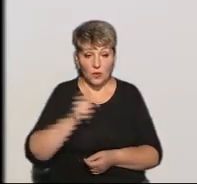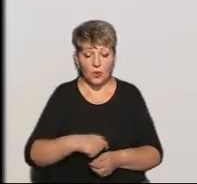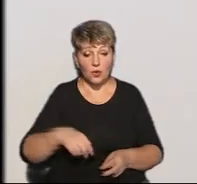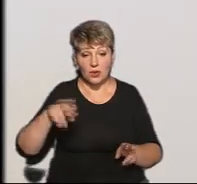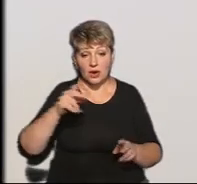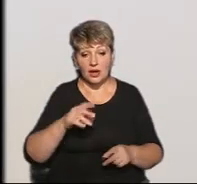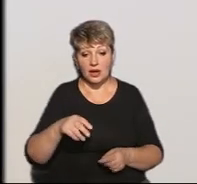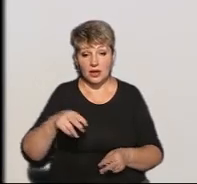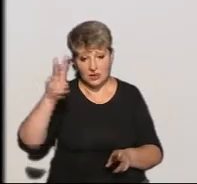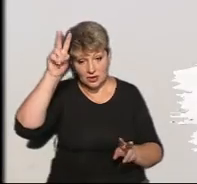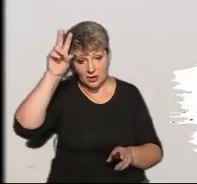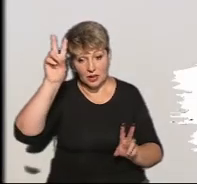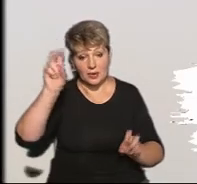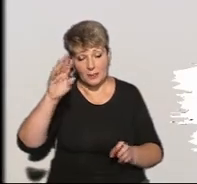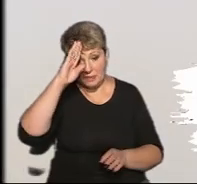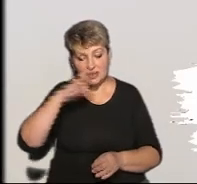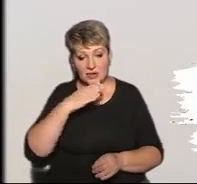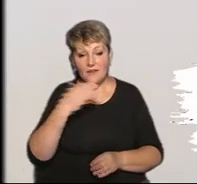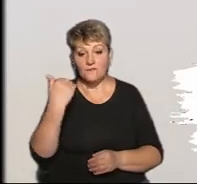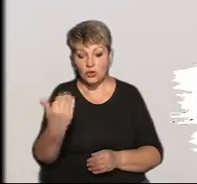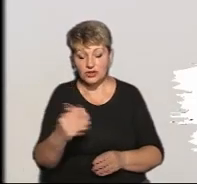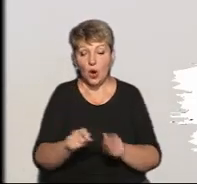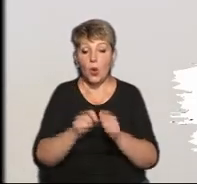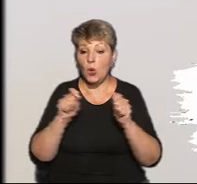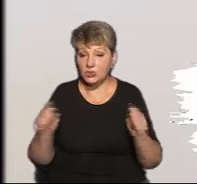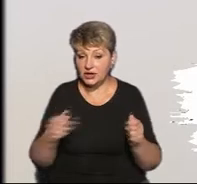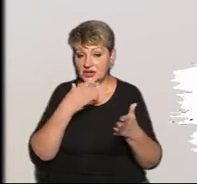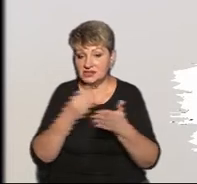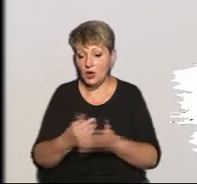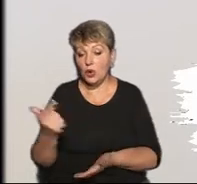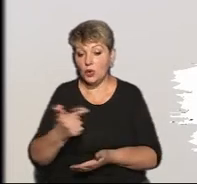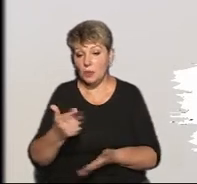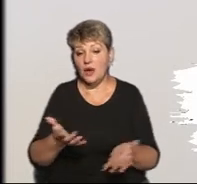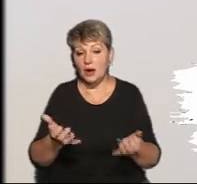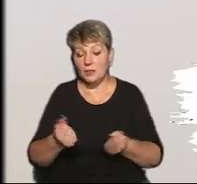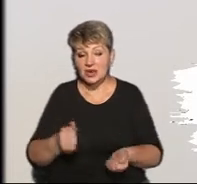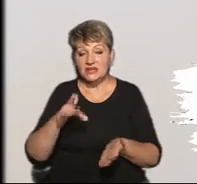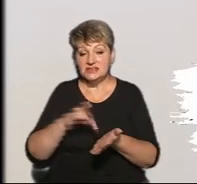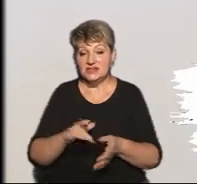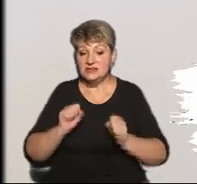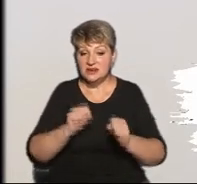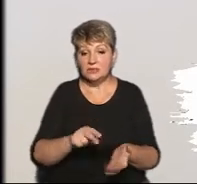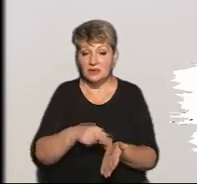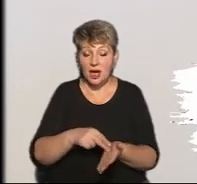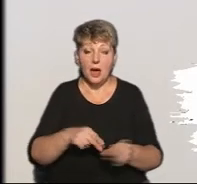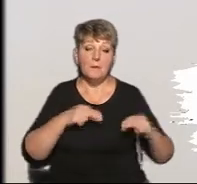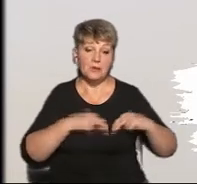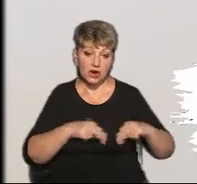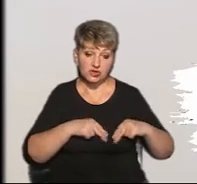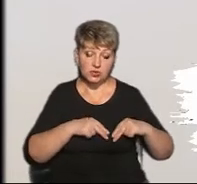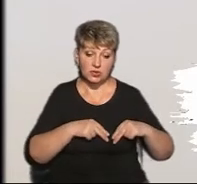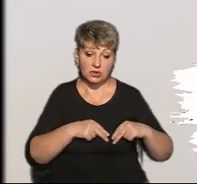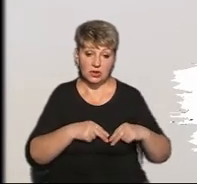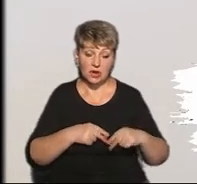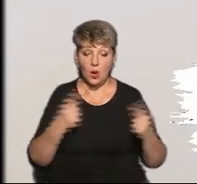Юлія Володимирівна Тимошенко. Вона відкрила свою громадську приймальню і центр захисту черкащан. Там він працює